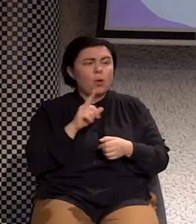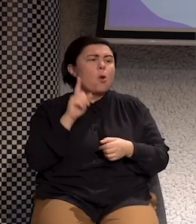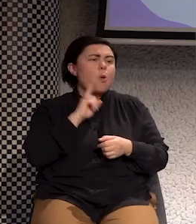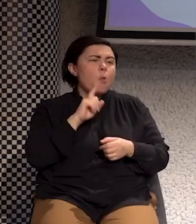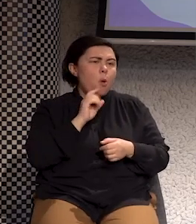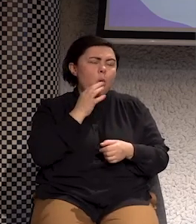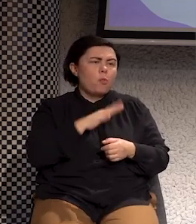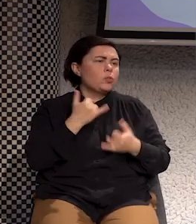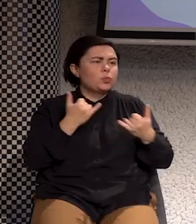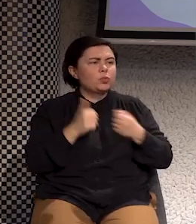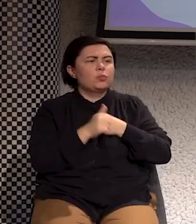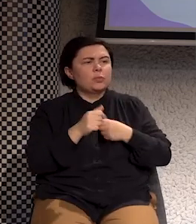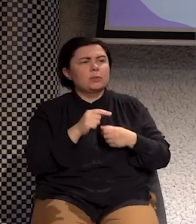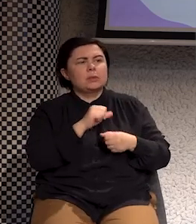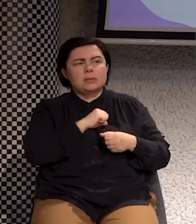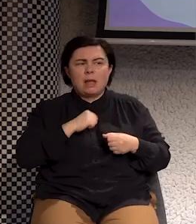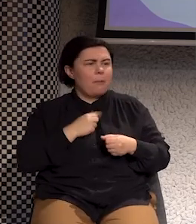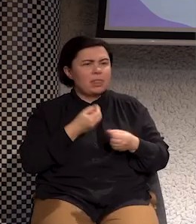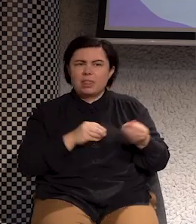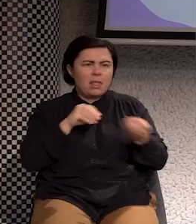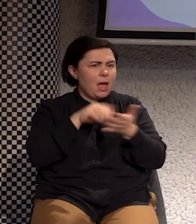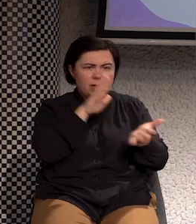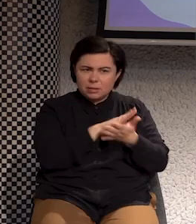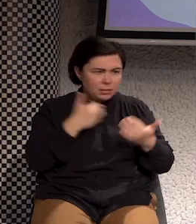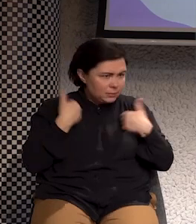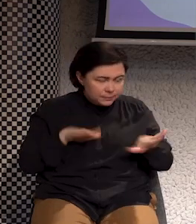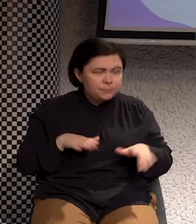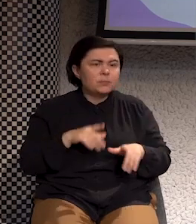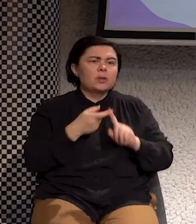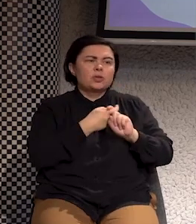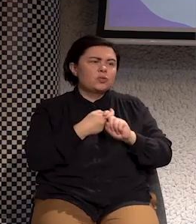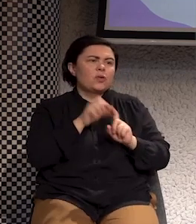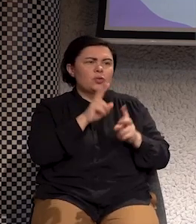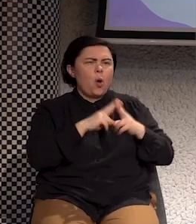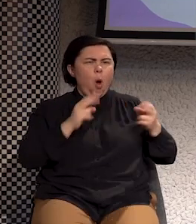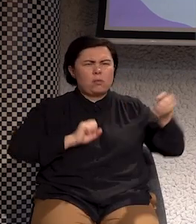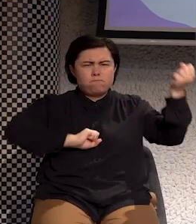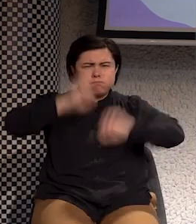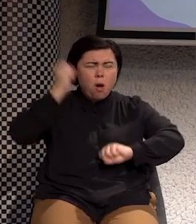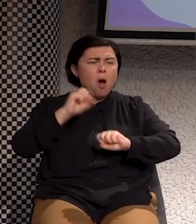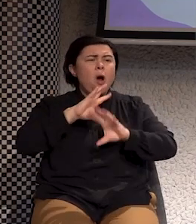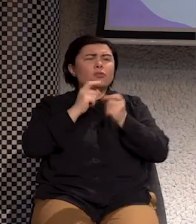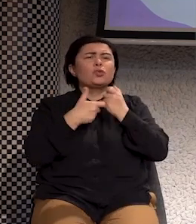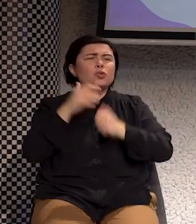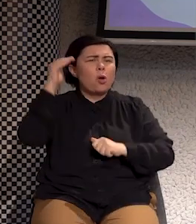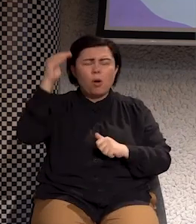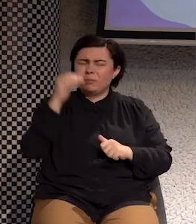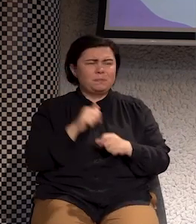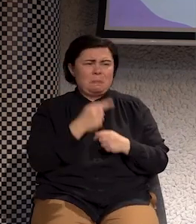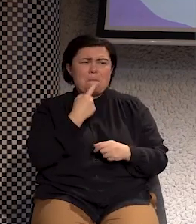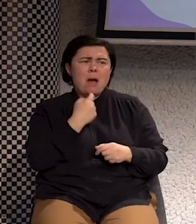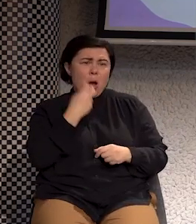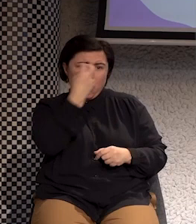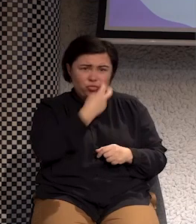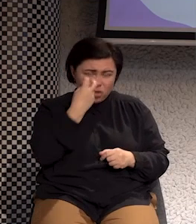różnych powodów sami na takie warsztaty się nie zapisują. To też jest związane na przykład z ich okresem buntu, że wszystko co robią dorośli może być mało